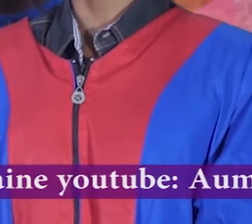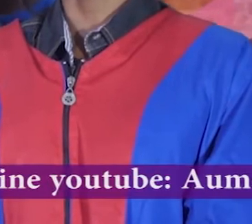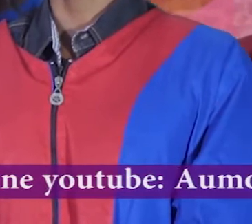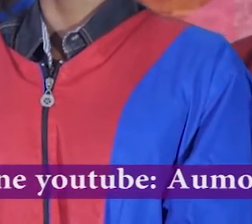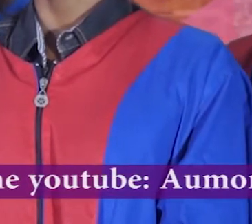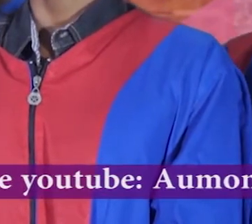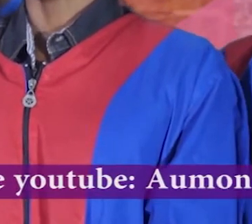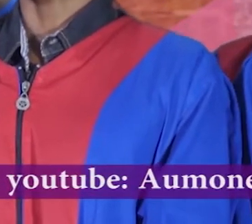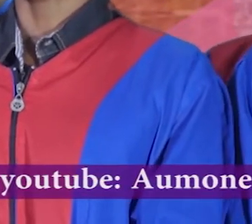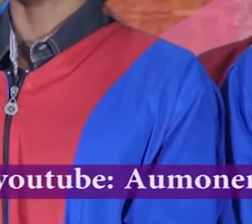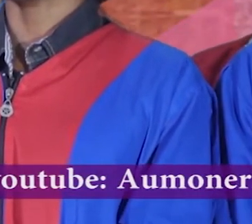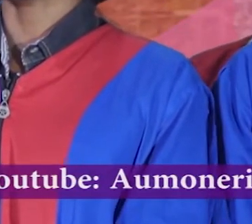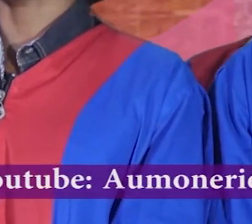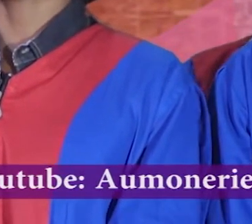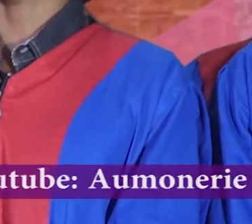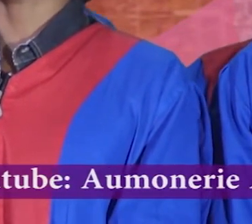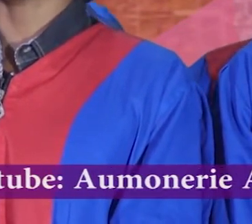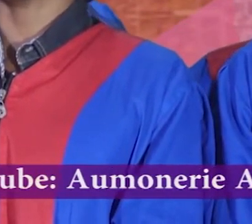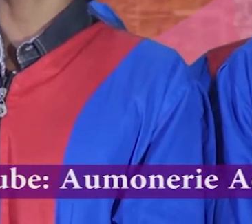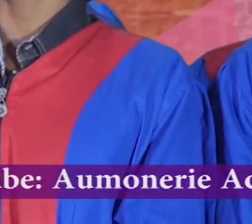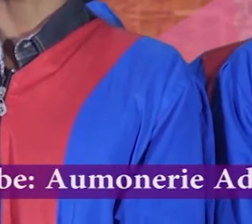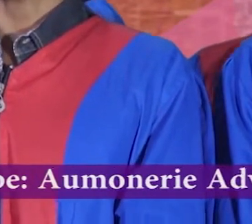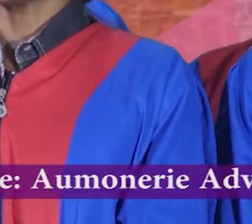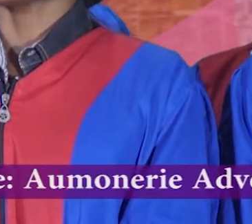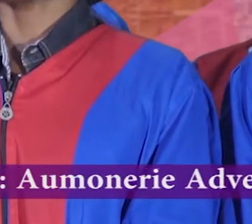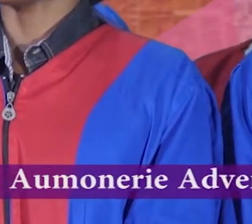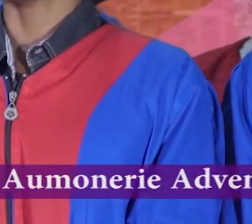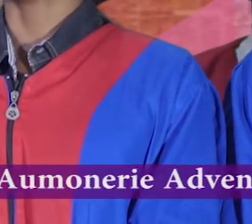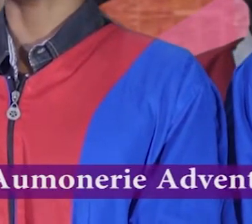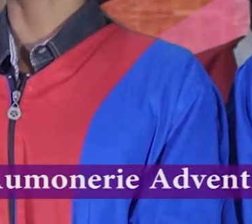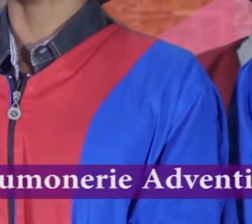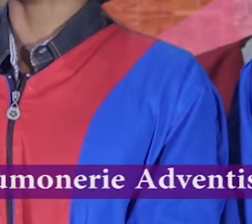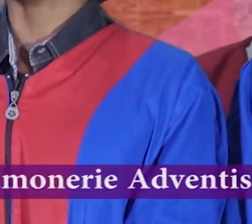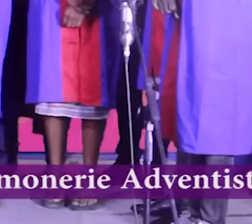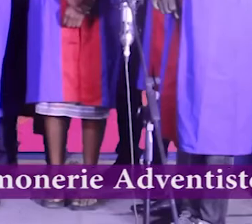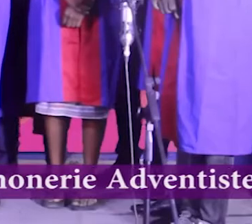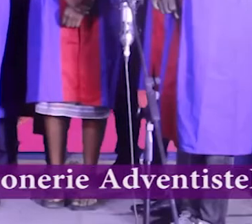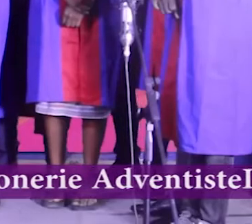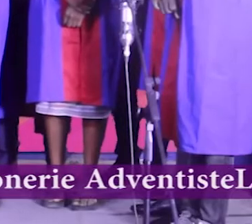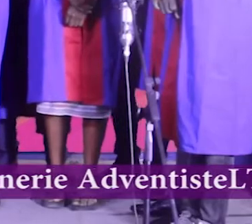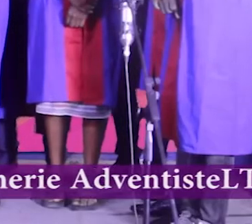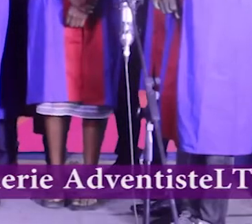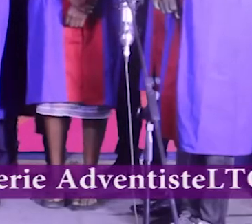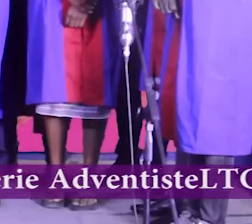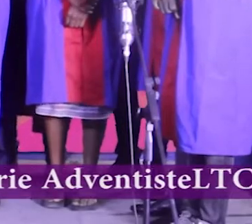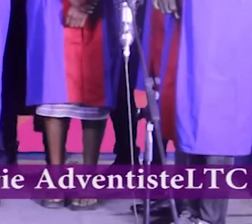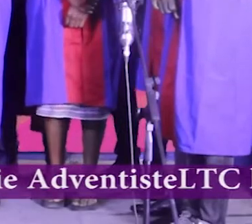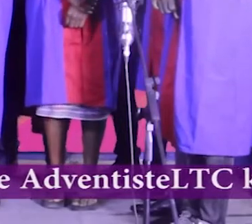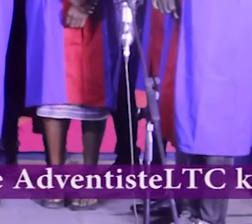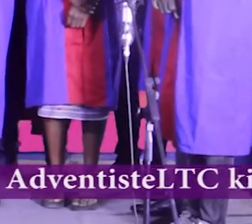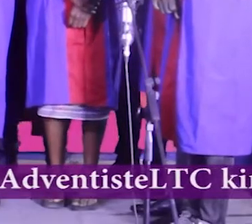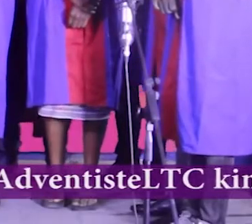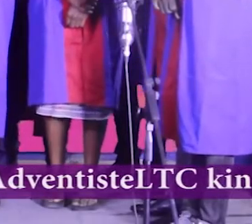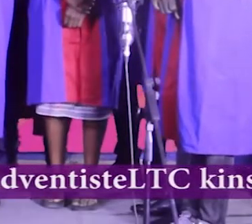ngai wayo onkolo na bongo oyei botimeli ngai pite